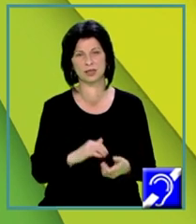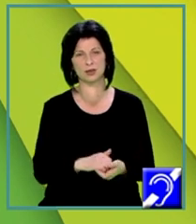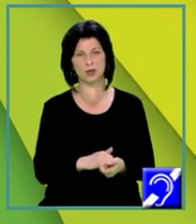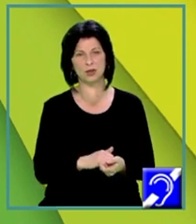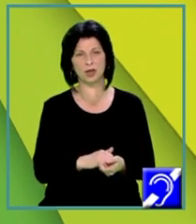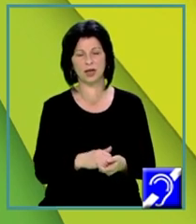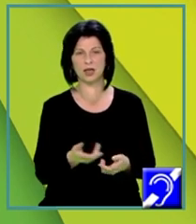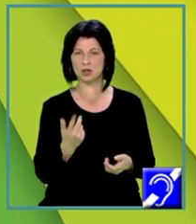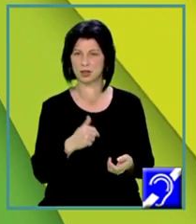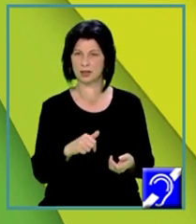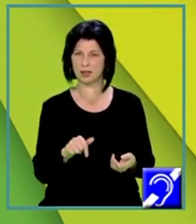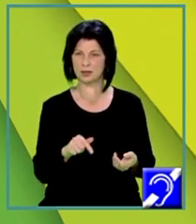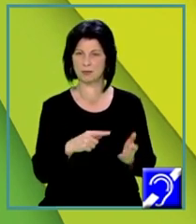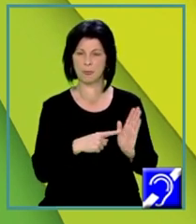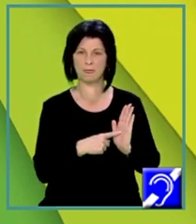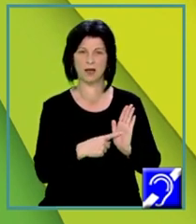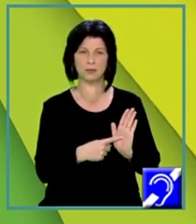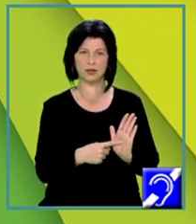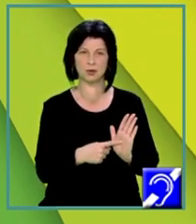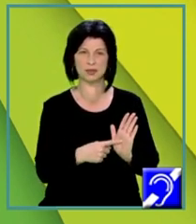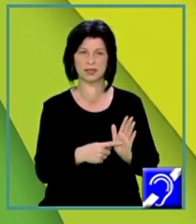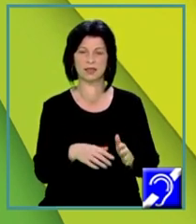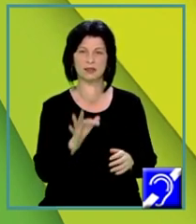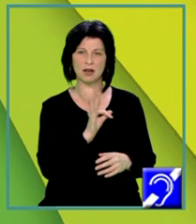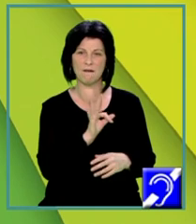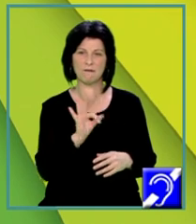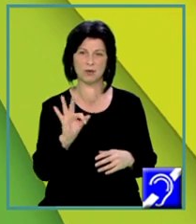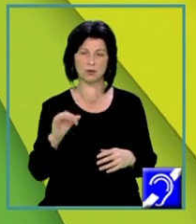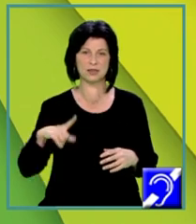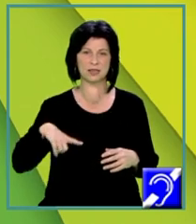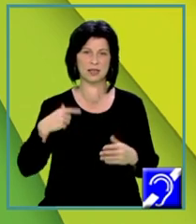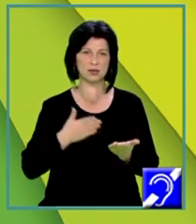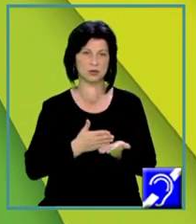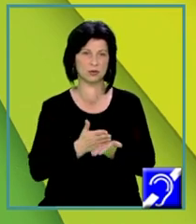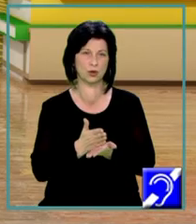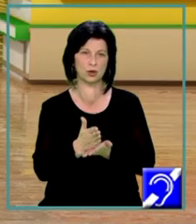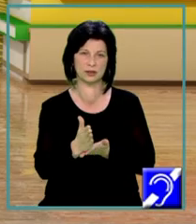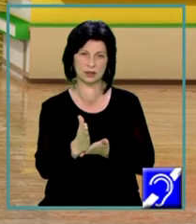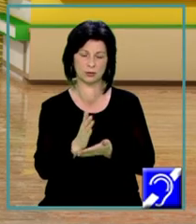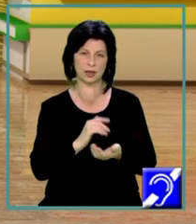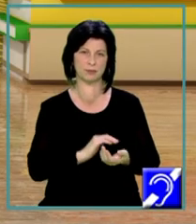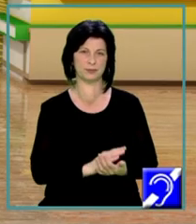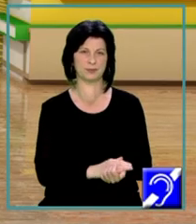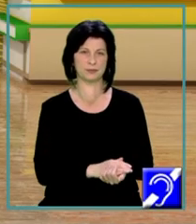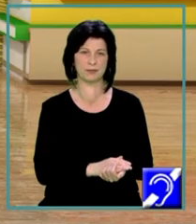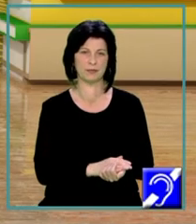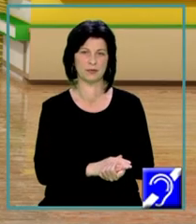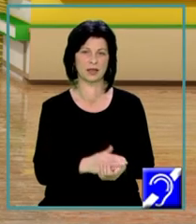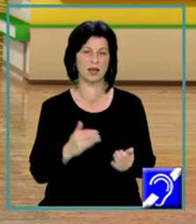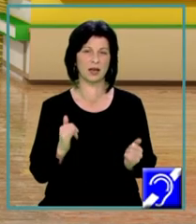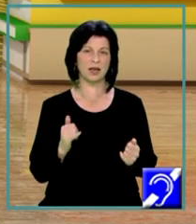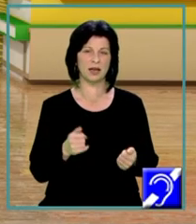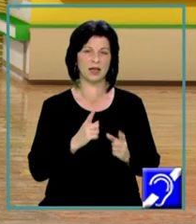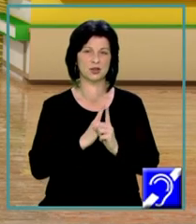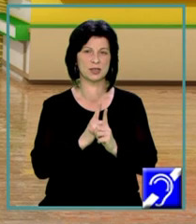funcțiilor continue și în inelul funcțiilor definite pe 01 cu valori între acest material împreună cu multe